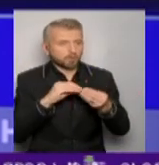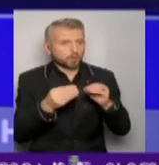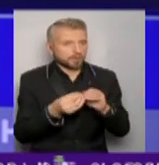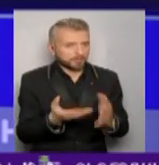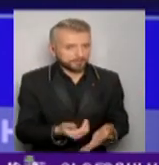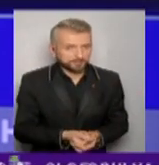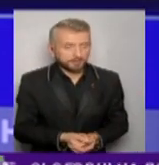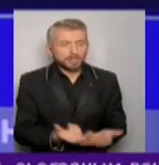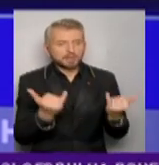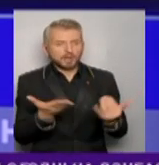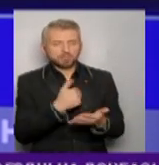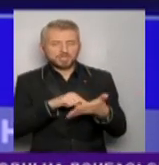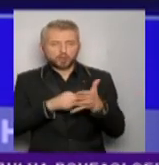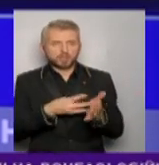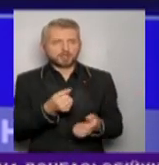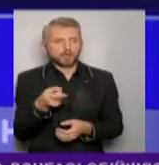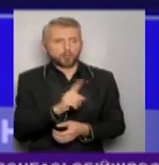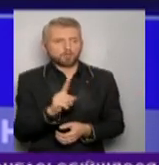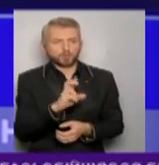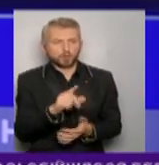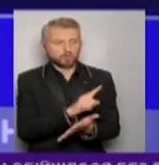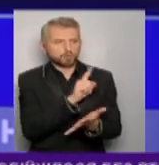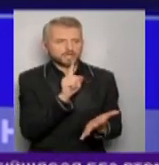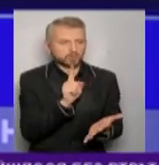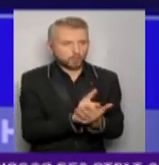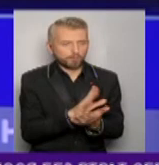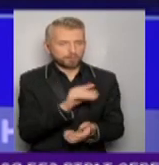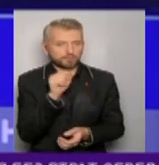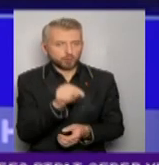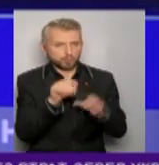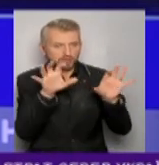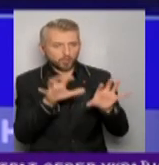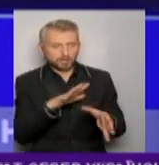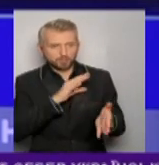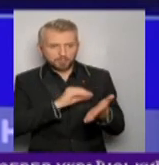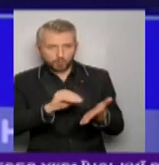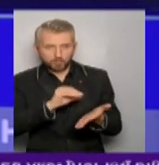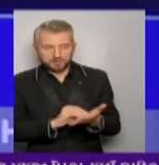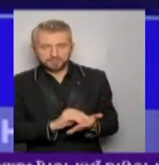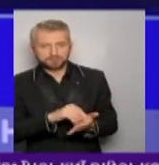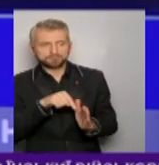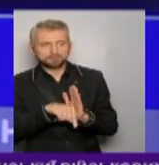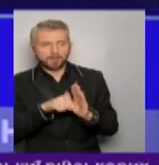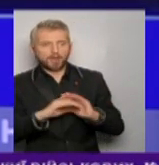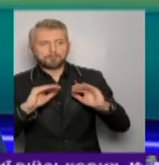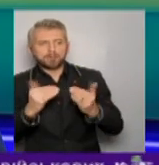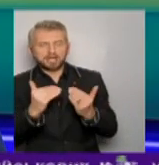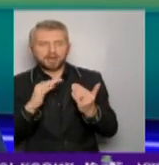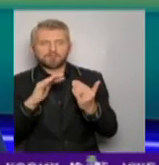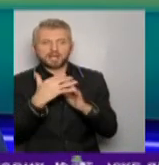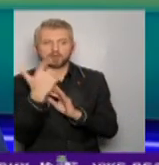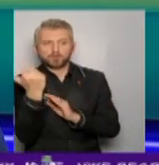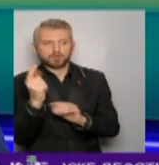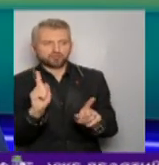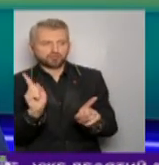от, зараз ми наполягли на тому, щоб обов'язково в цьому законі були прописані, що таке мале фермерське господарство, що